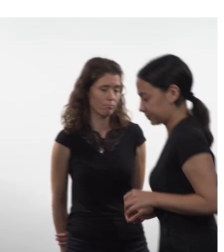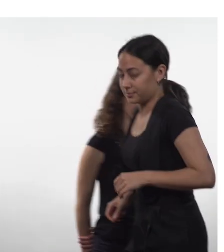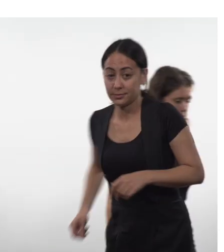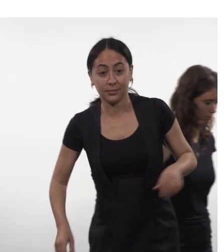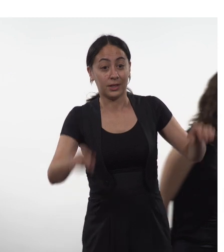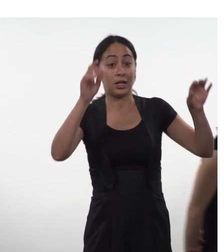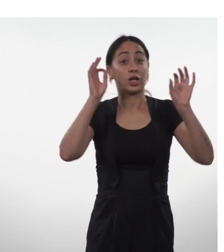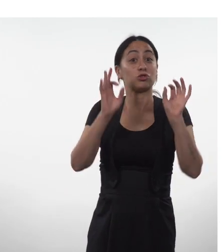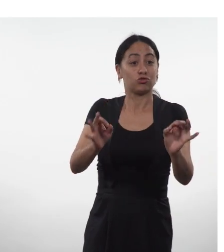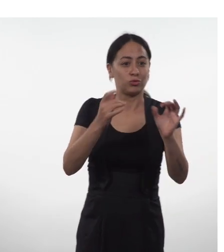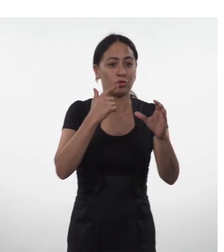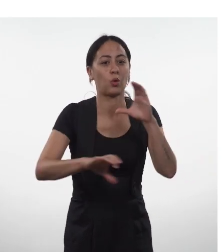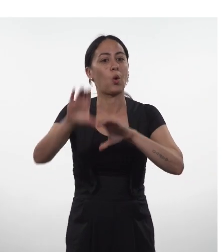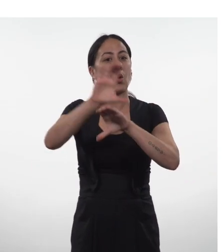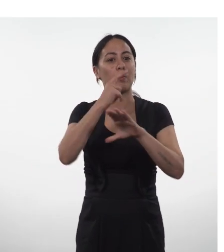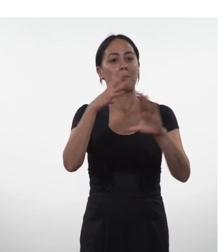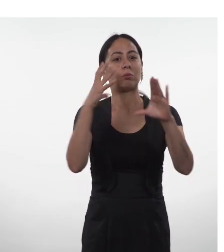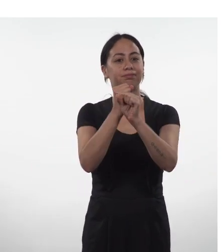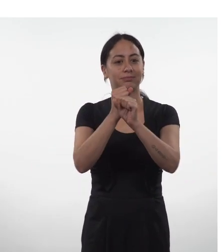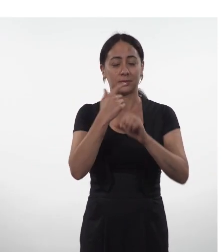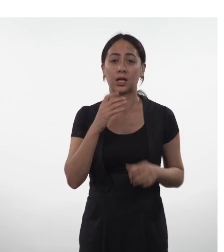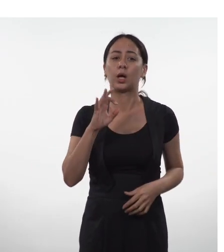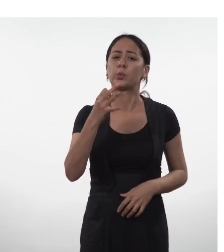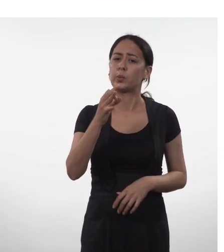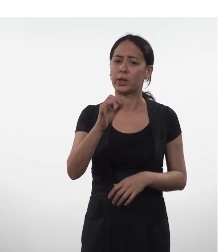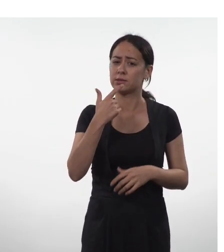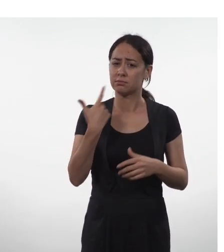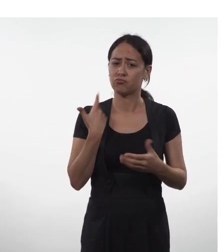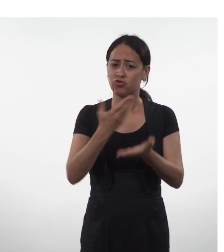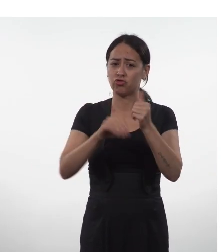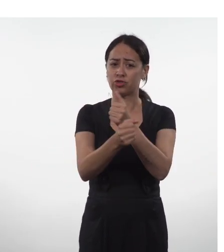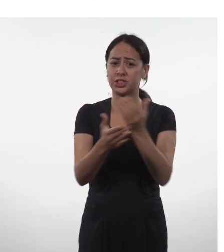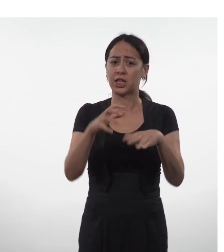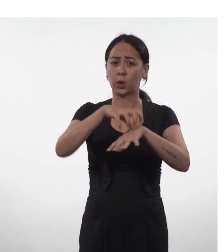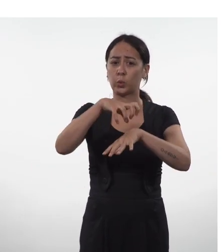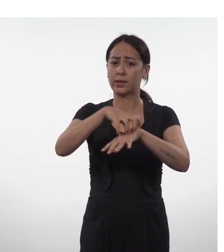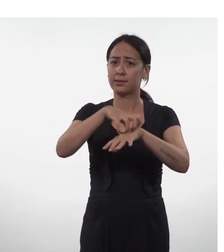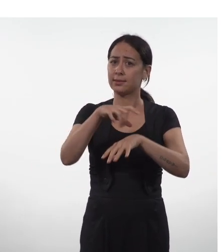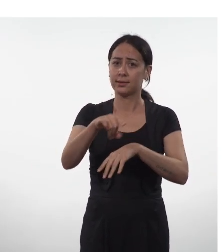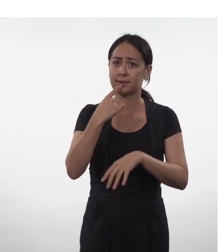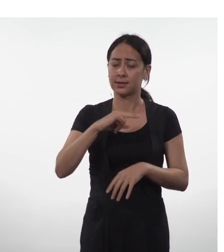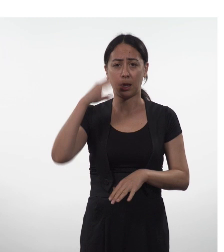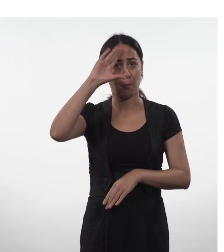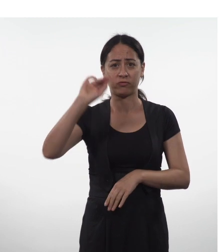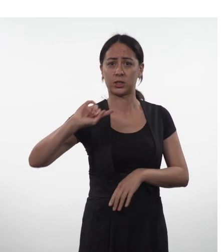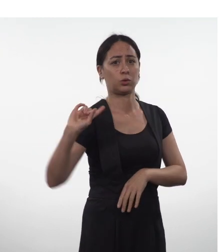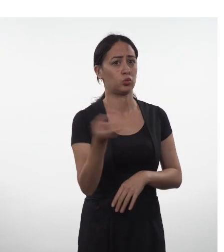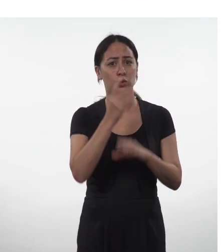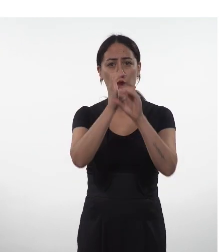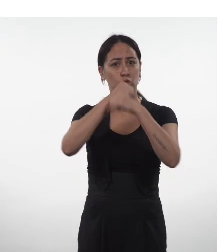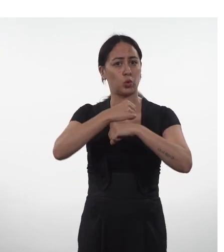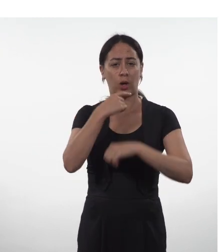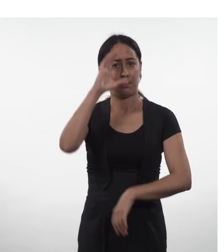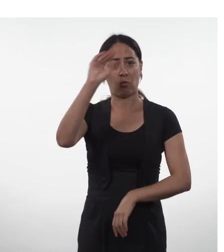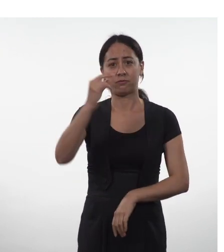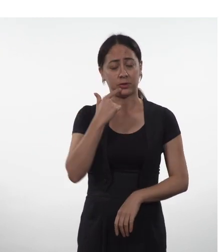petit complément très rapide. Oui, bien sûr, tous les professionnels des unités sont soumis au secret professionnel. Je veux dire, les interprètes